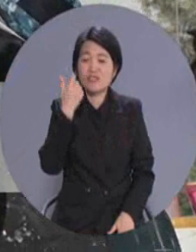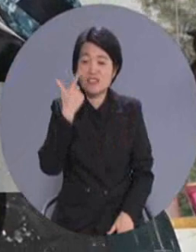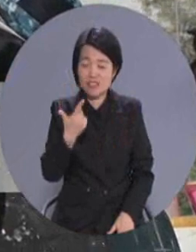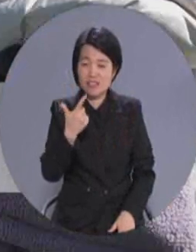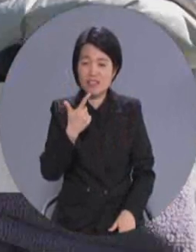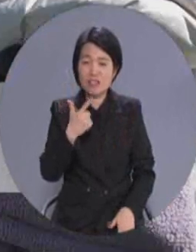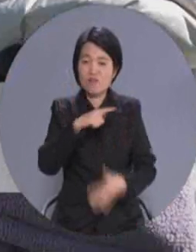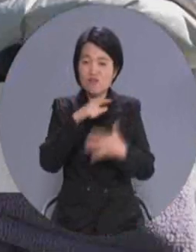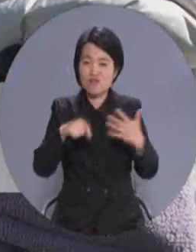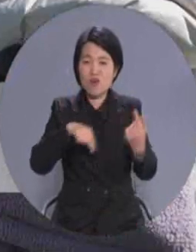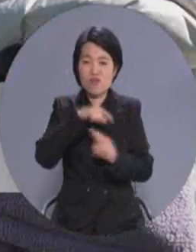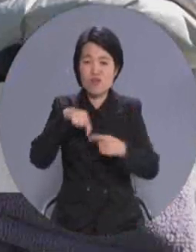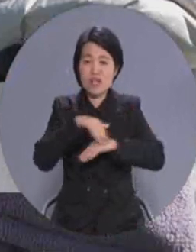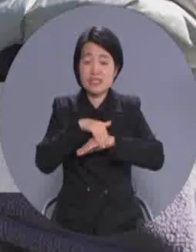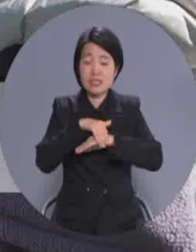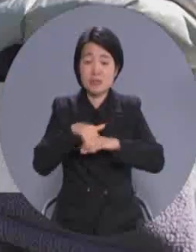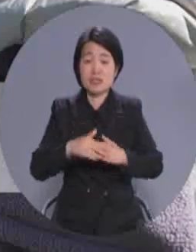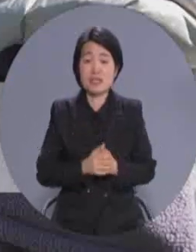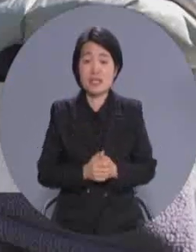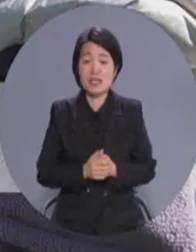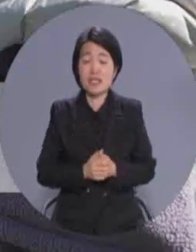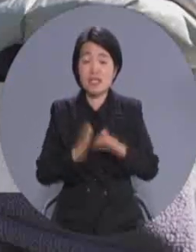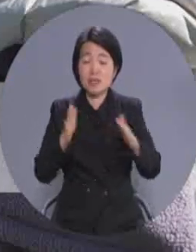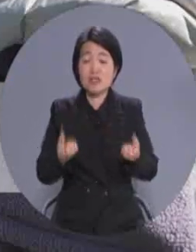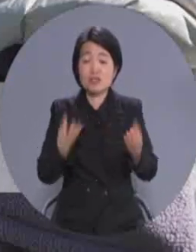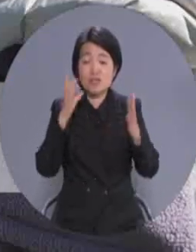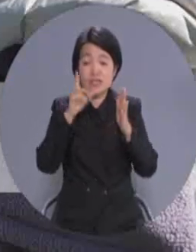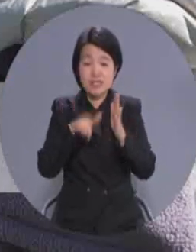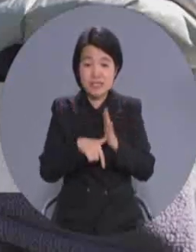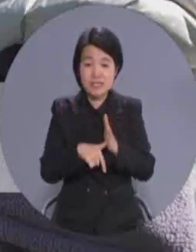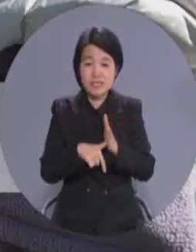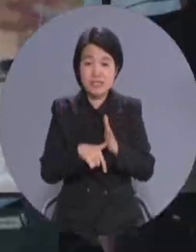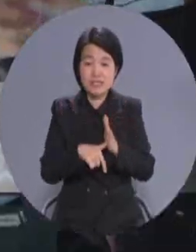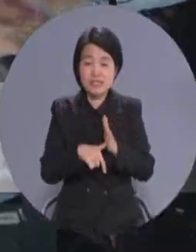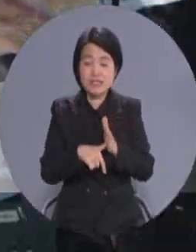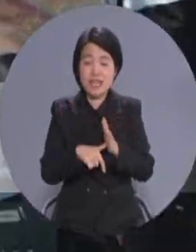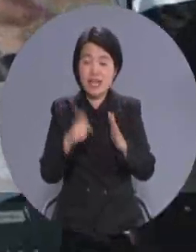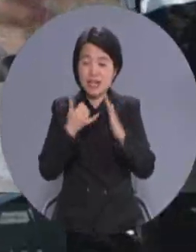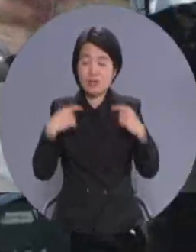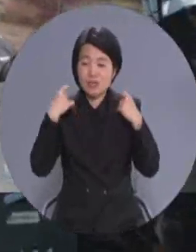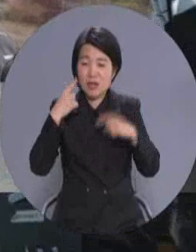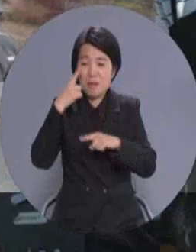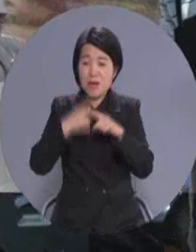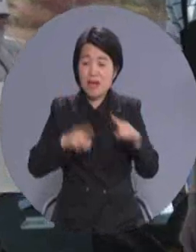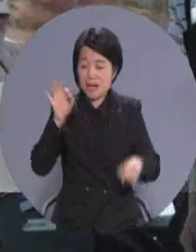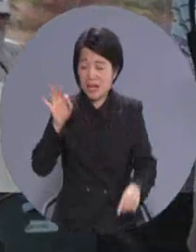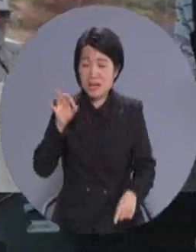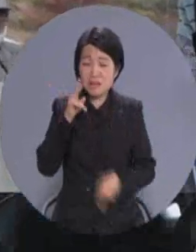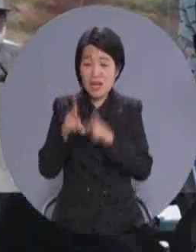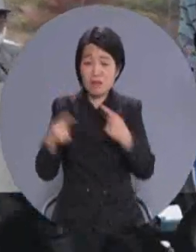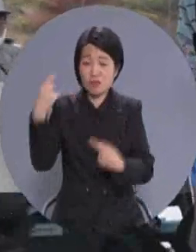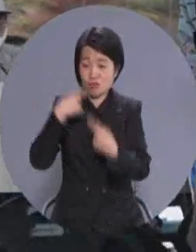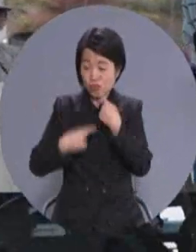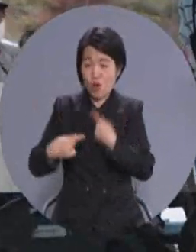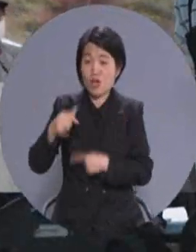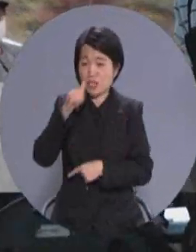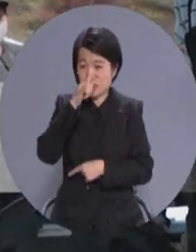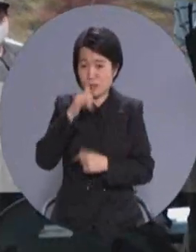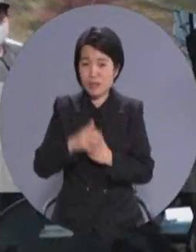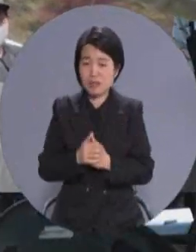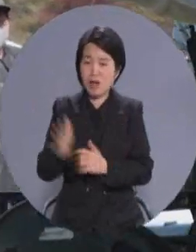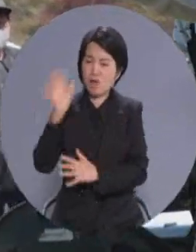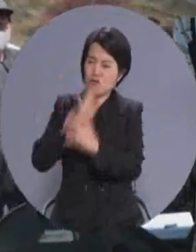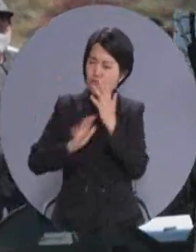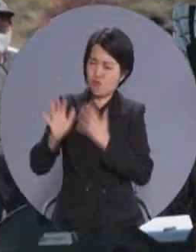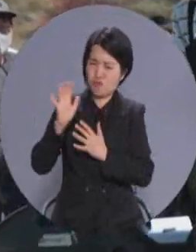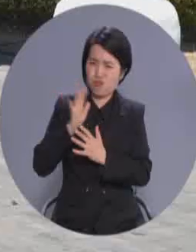프로그램이 펼쳐집니다. 특히 이번 축제에서는 반값 가족여행 강진 접수를 본격적으로 받으면서 얼마나